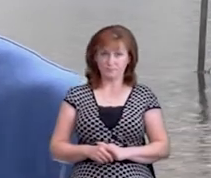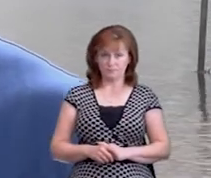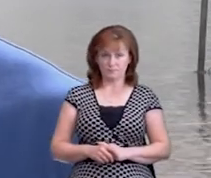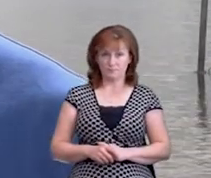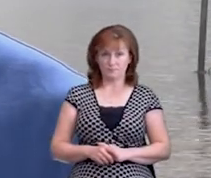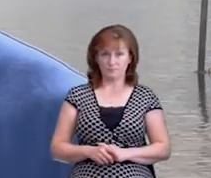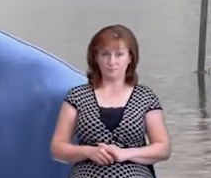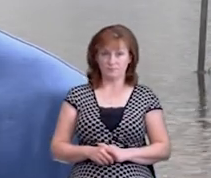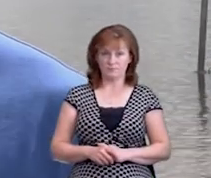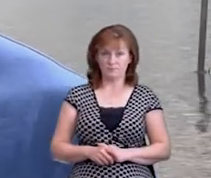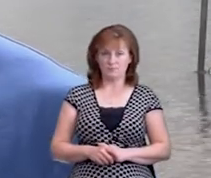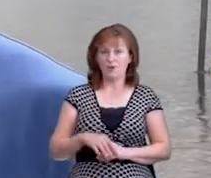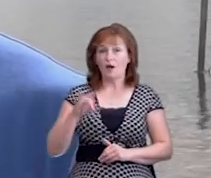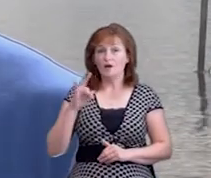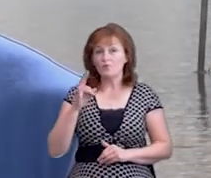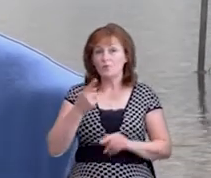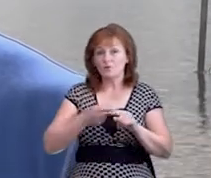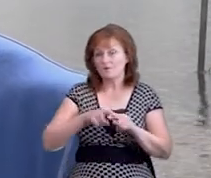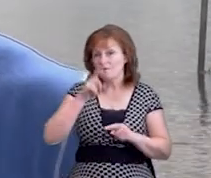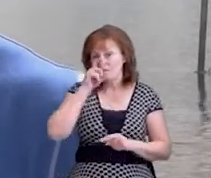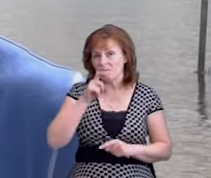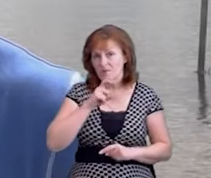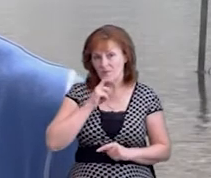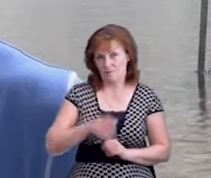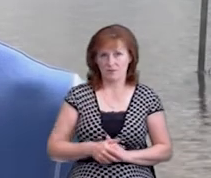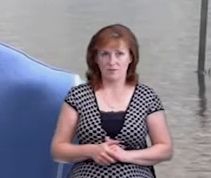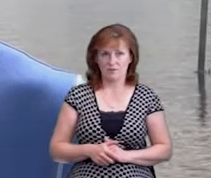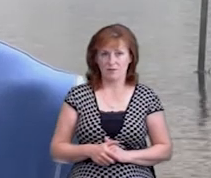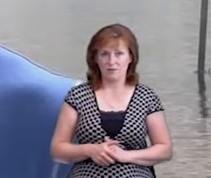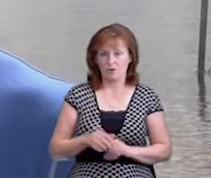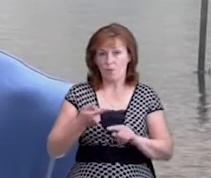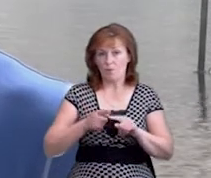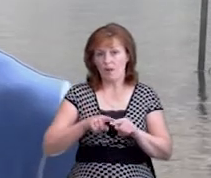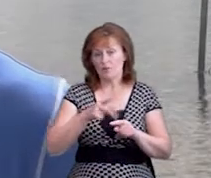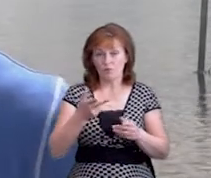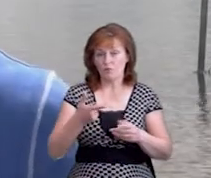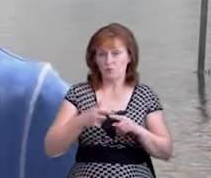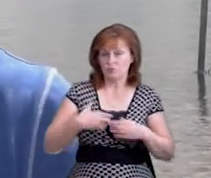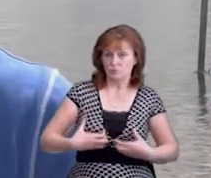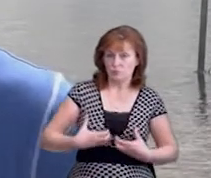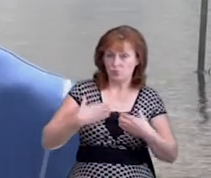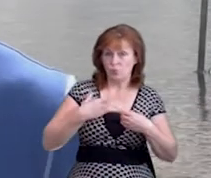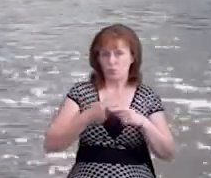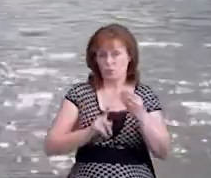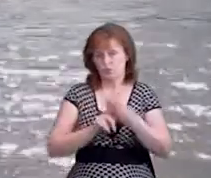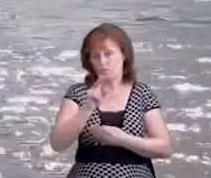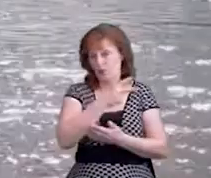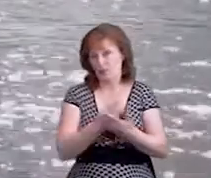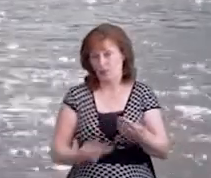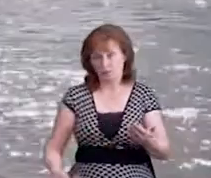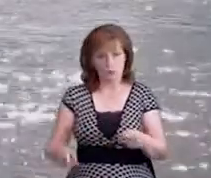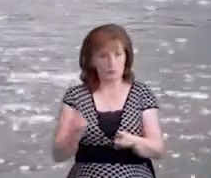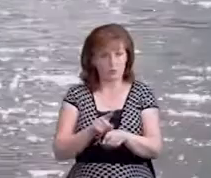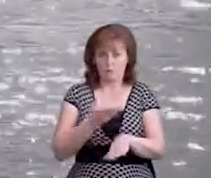любой опасной ситуации. Ребенок этого не знает. И он падает на инстинкты и начинает тонуть. Так научить